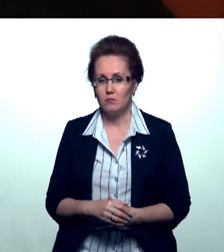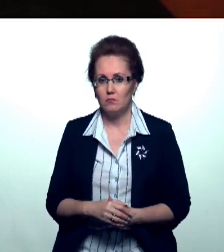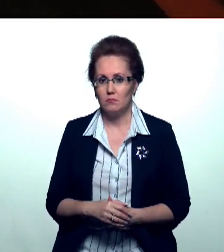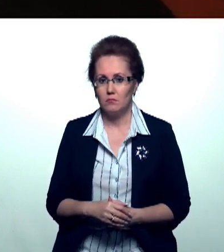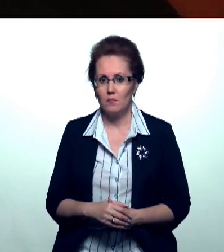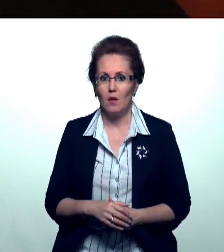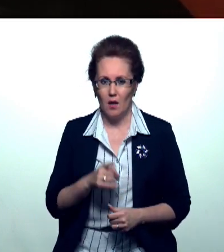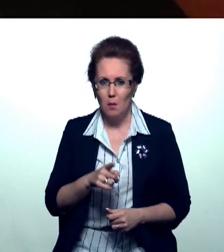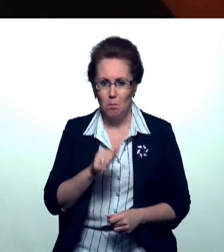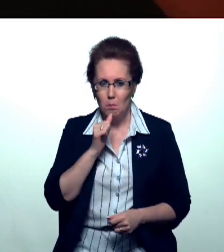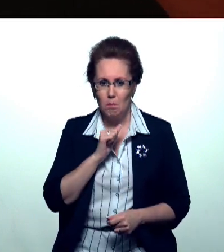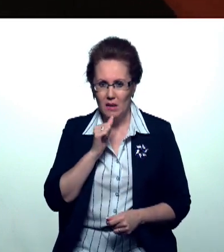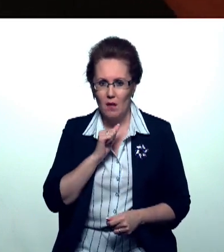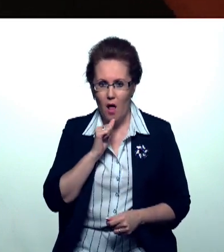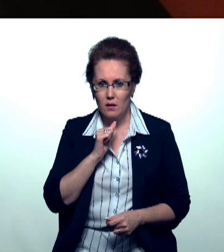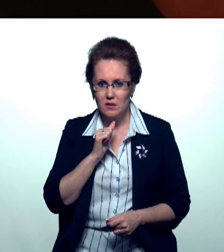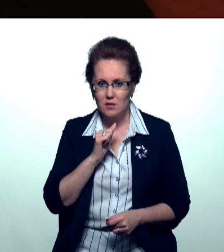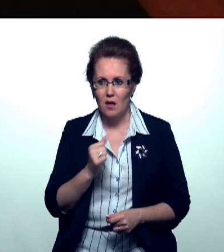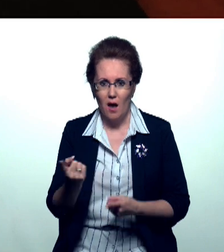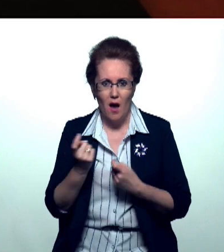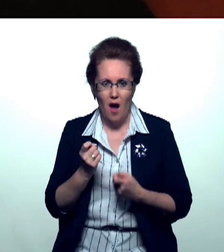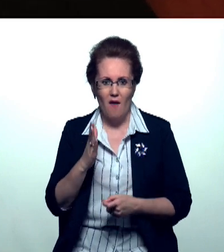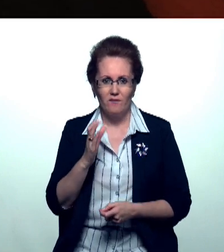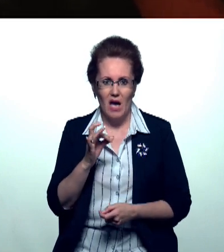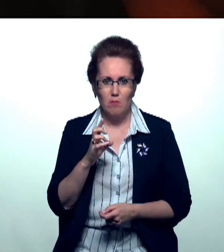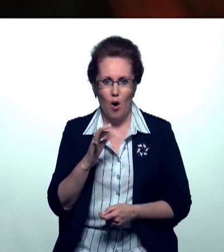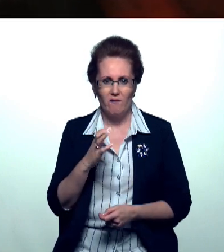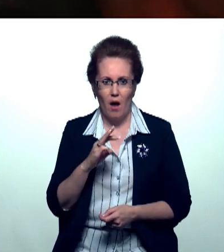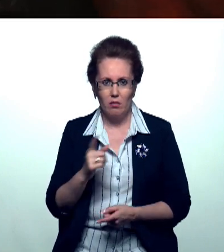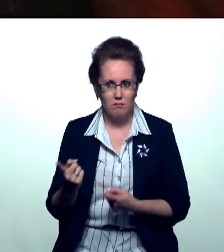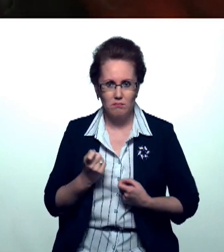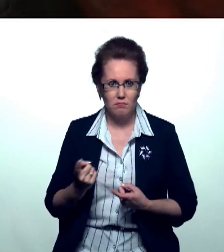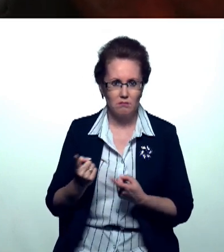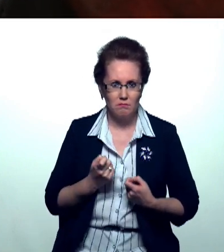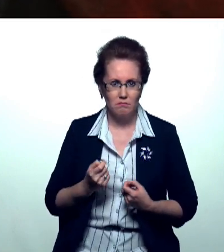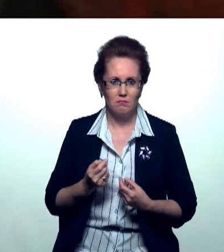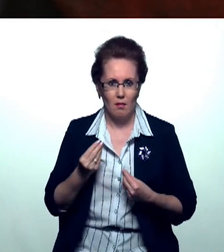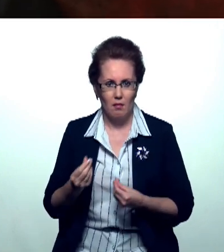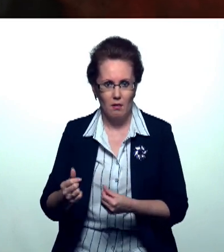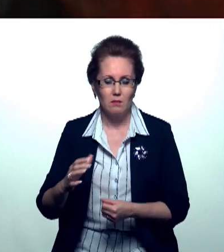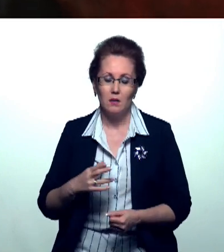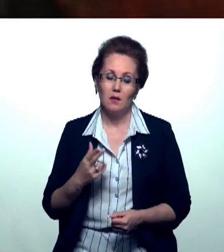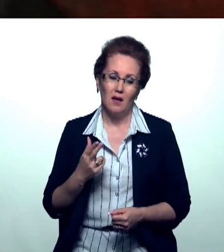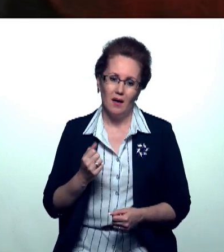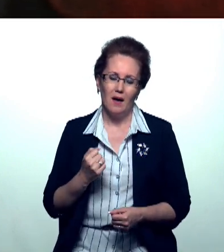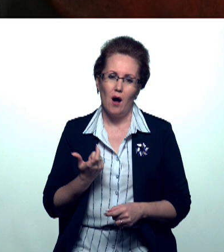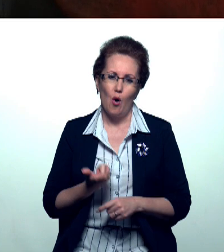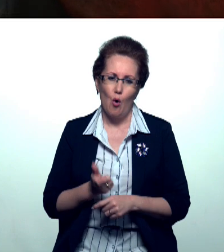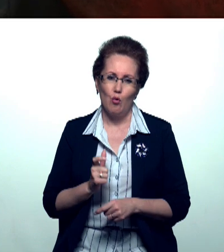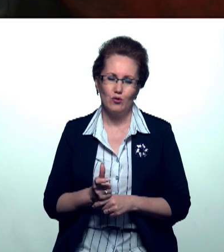То есть пытались вербовать? Конечно. Единственное, что очень помогает, это